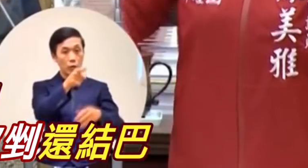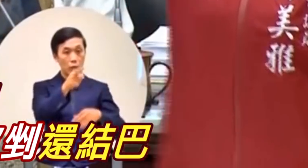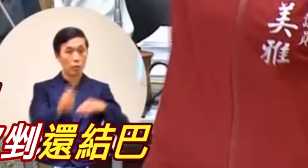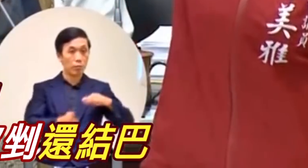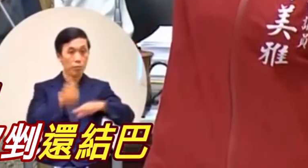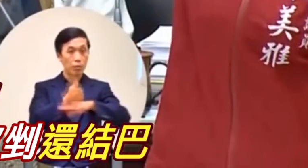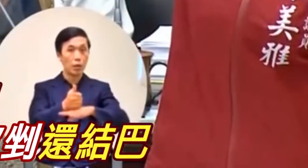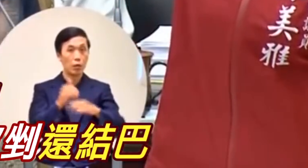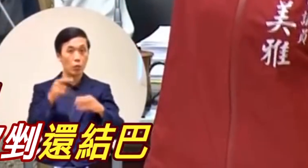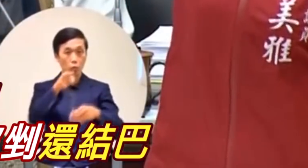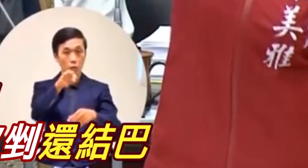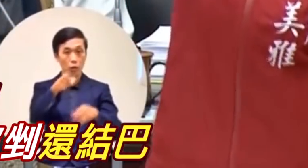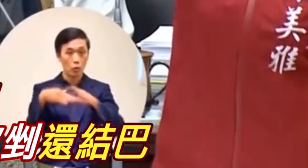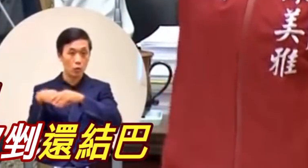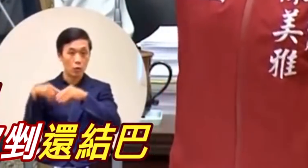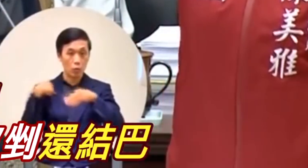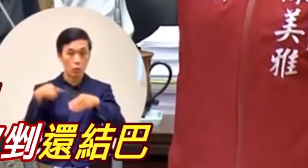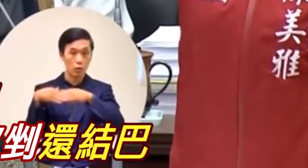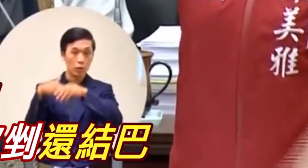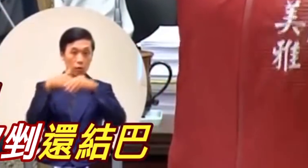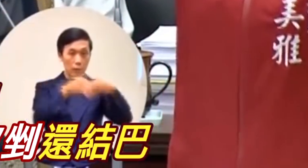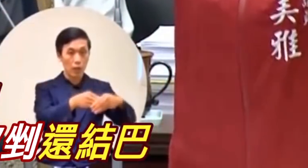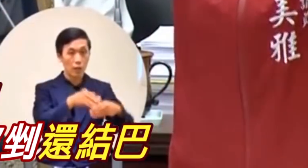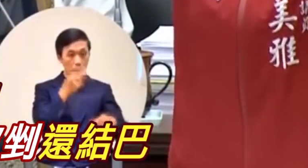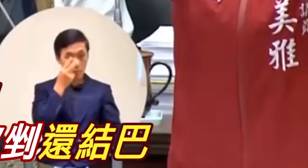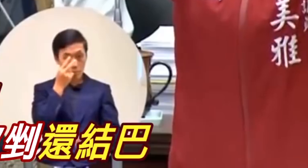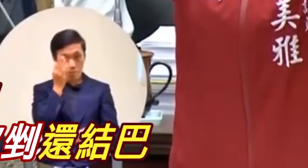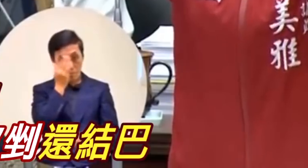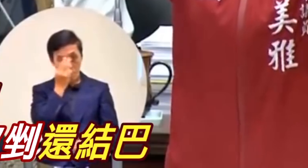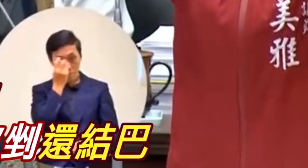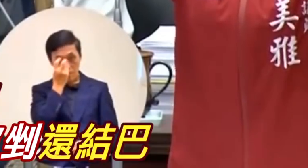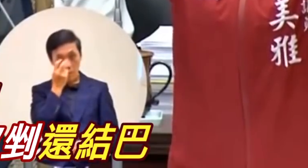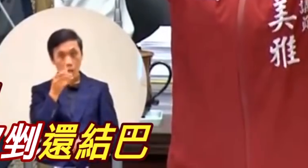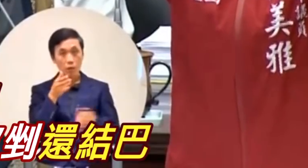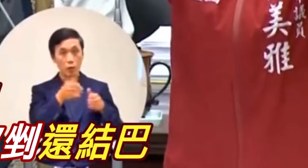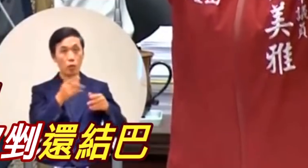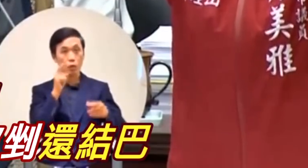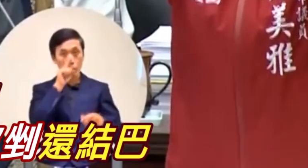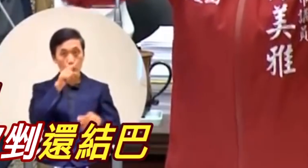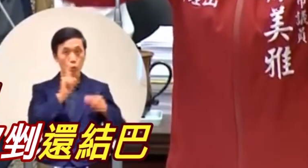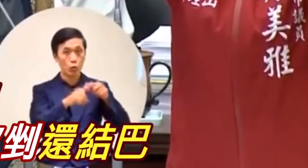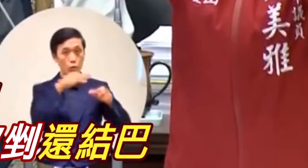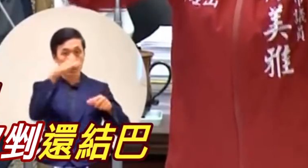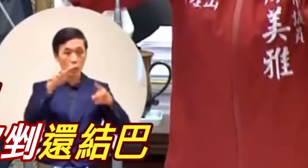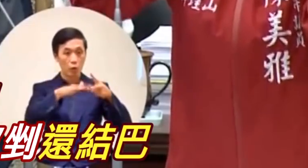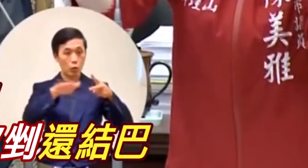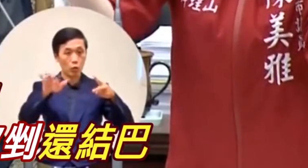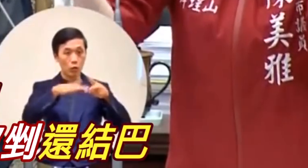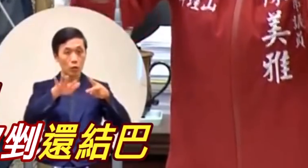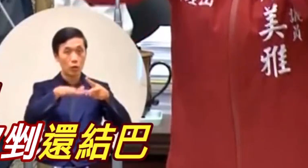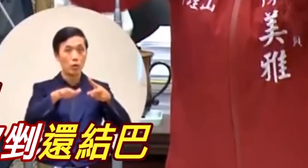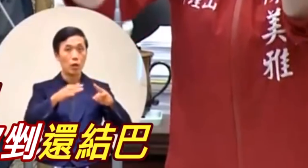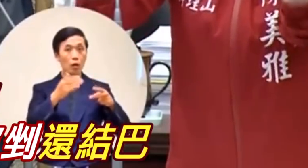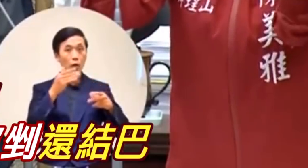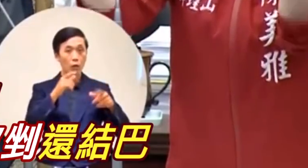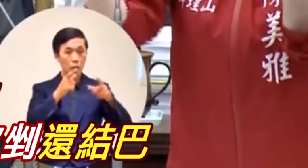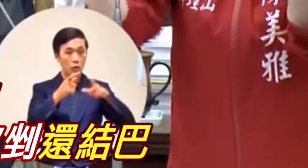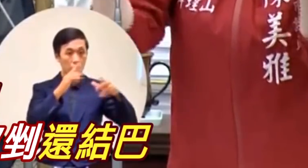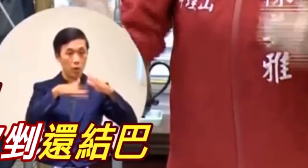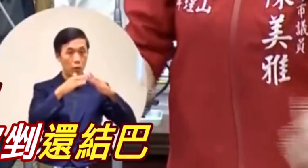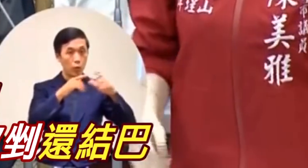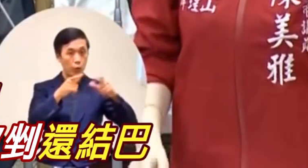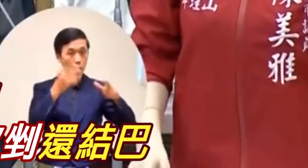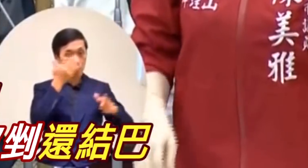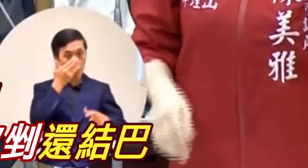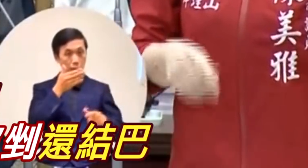你到现场去看过，争取当地。在我们的旧中山国小美丽的校园活化校园，让它能